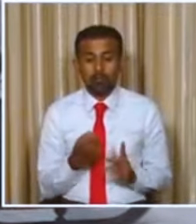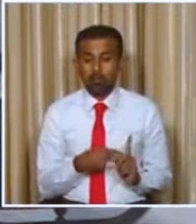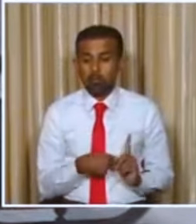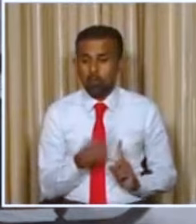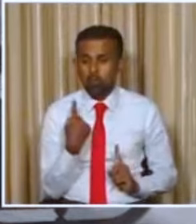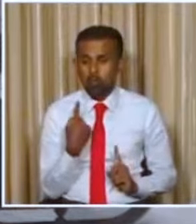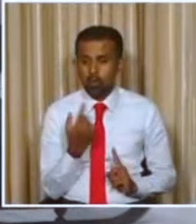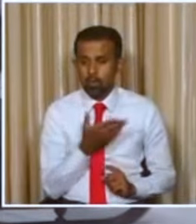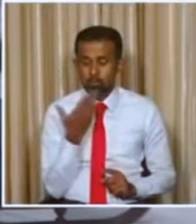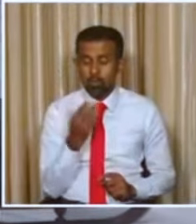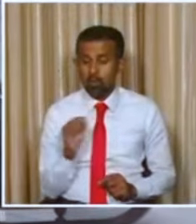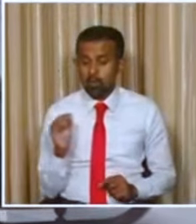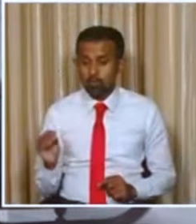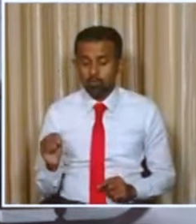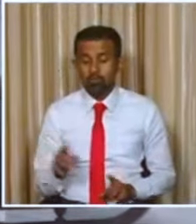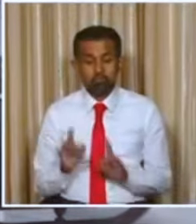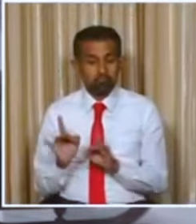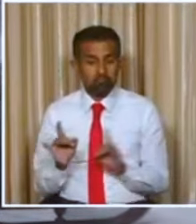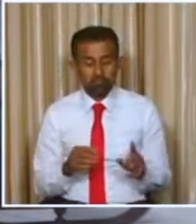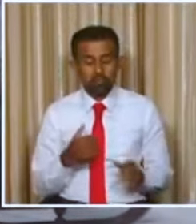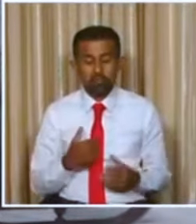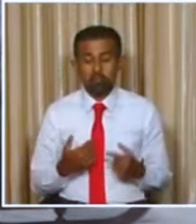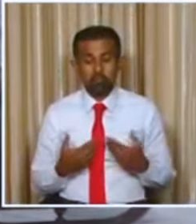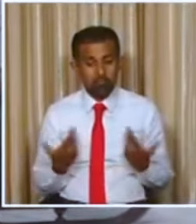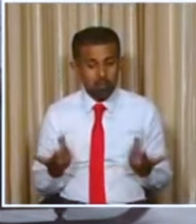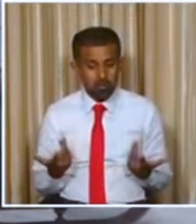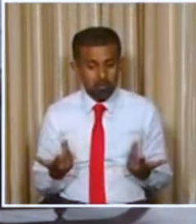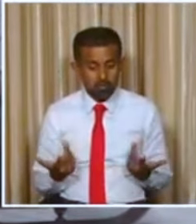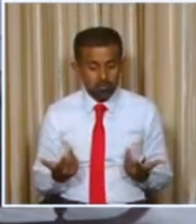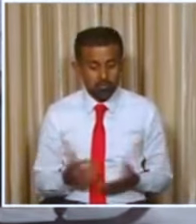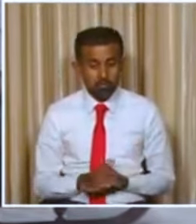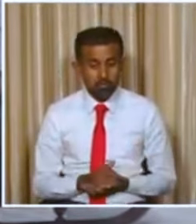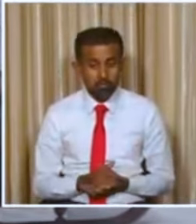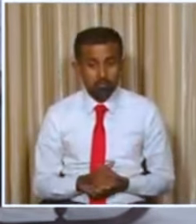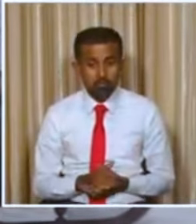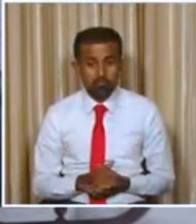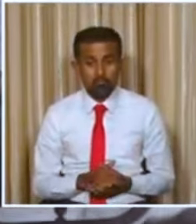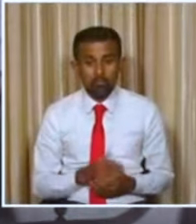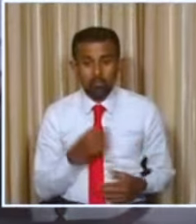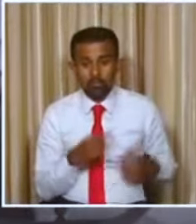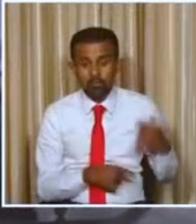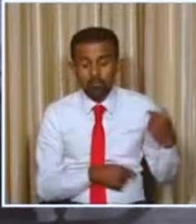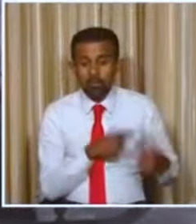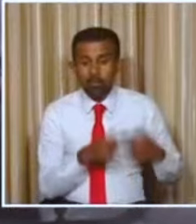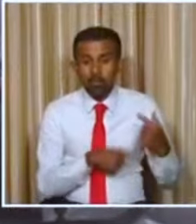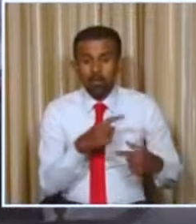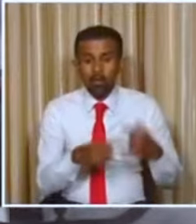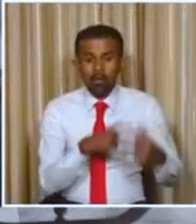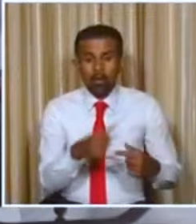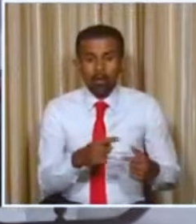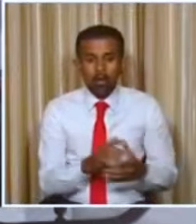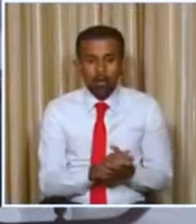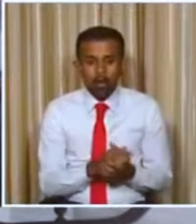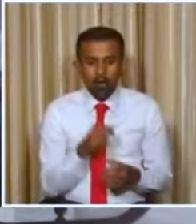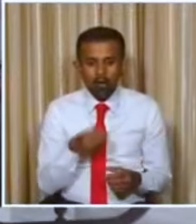கொண்டிருக்கிறீர்கள். இந்த நிலைமை தொடருமாக இருந்தால் தமிழ் மக்களுக்கும் சிங்கள மக்களுக்கும் இடையிலே இடைவெளிகள் வளருமே தவிர ஒருபொழுதும் இந்த நாடு